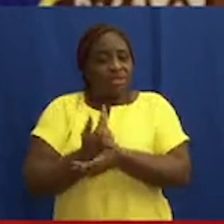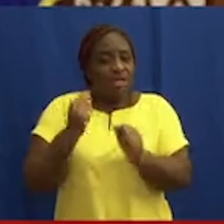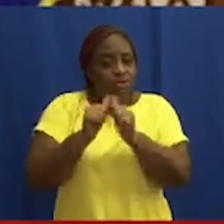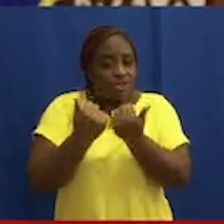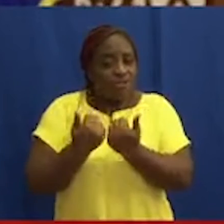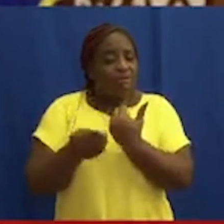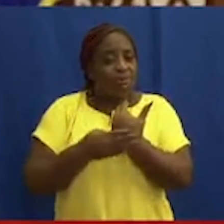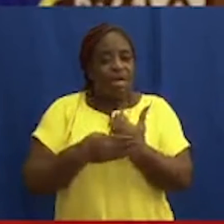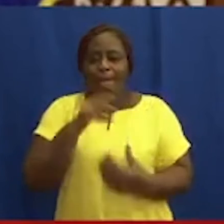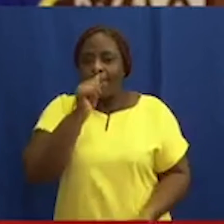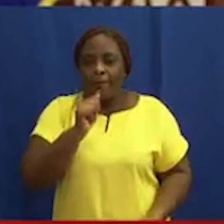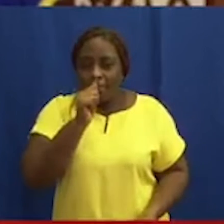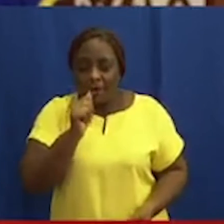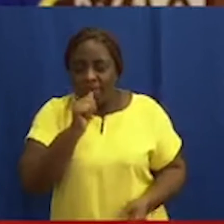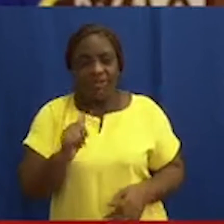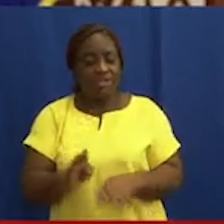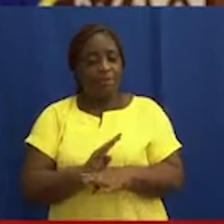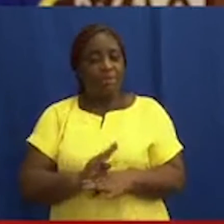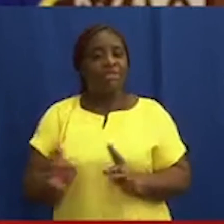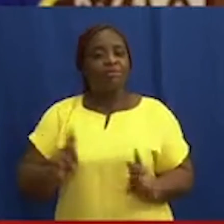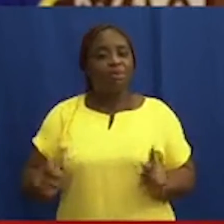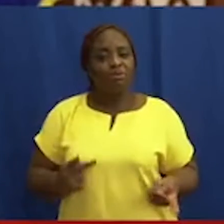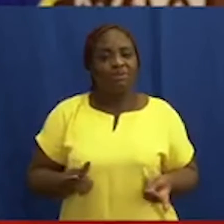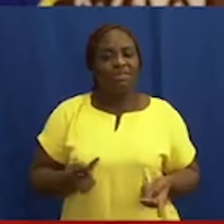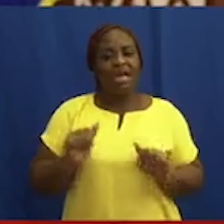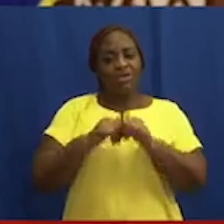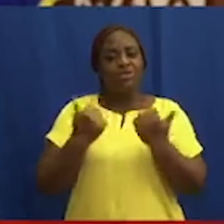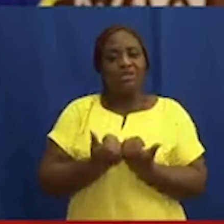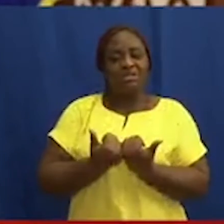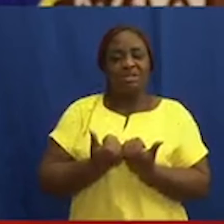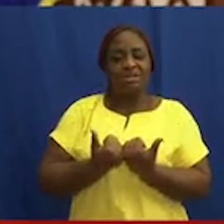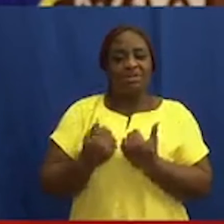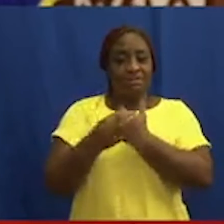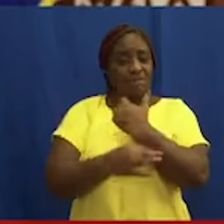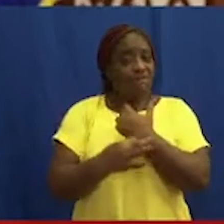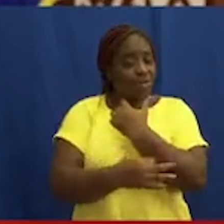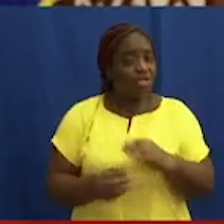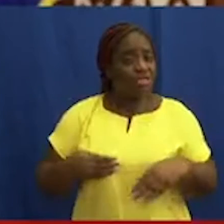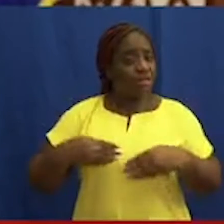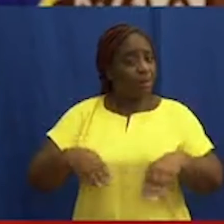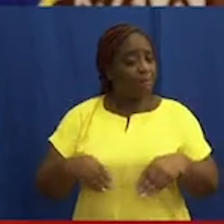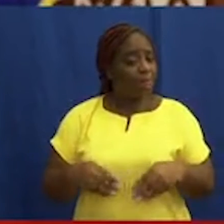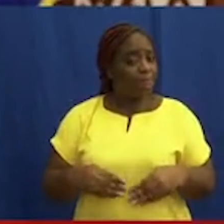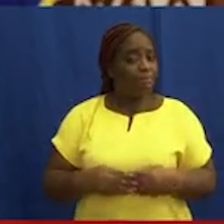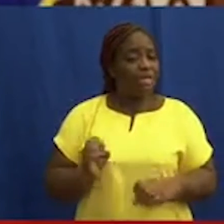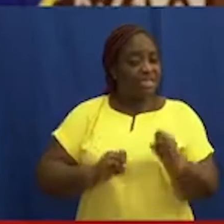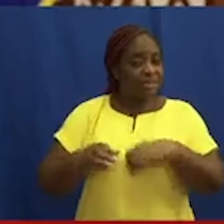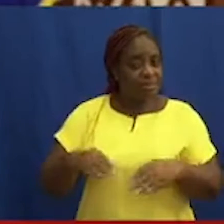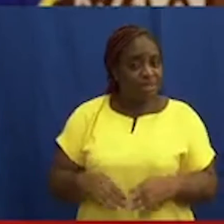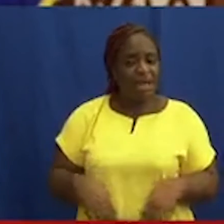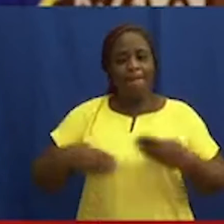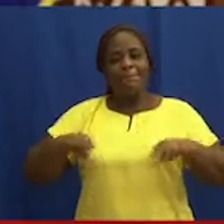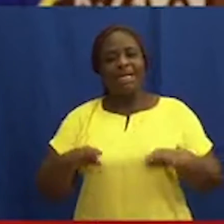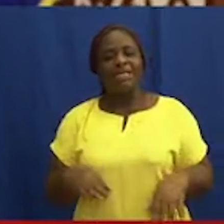dauka zai taimaka wa gwamnati wajen shawo kan wannan lamari, kuma ina musu godiya. A nan nake kira ga al'umman kasar